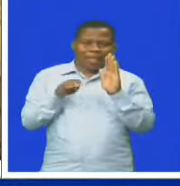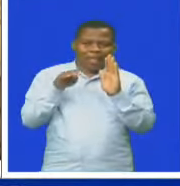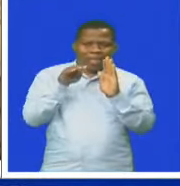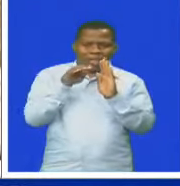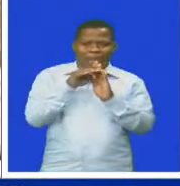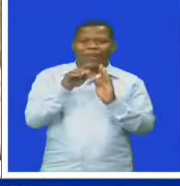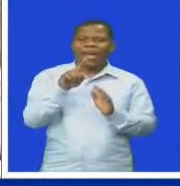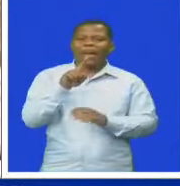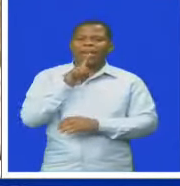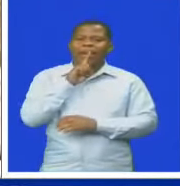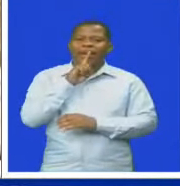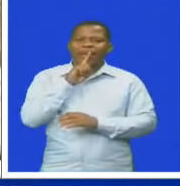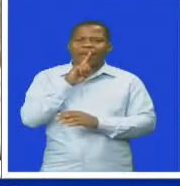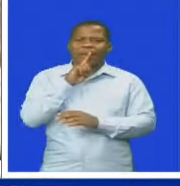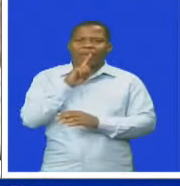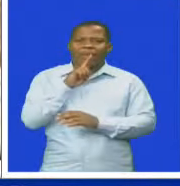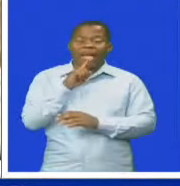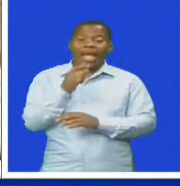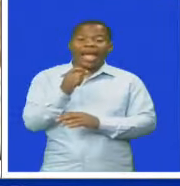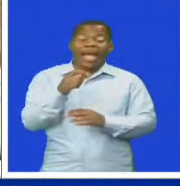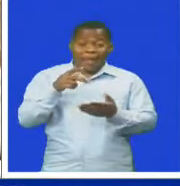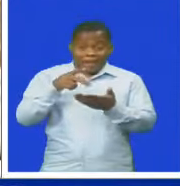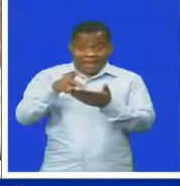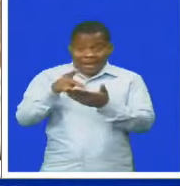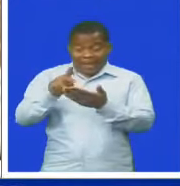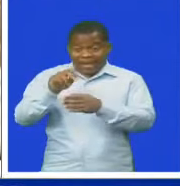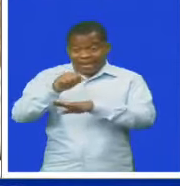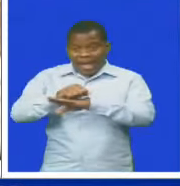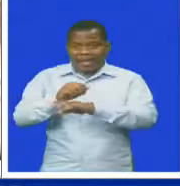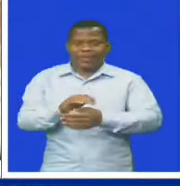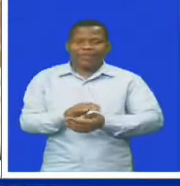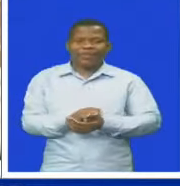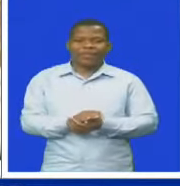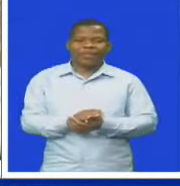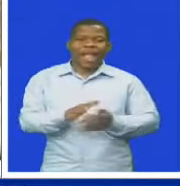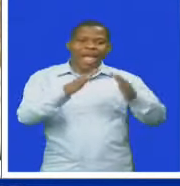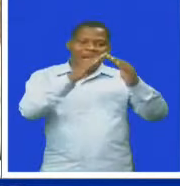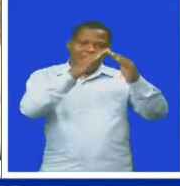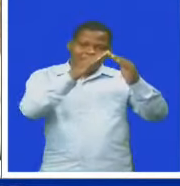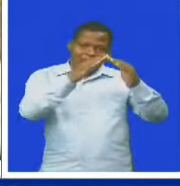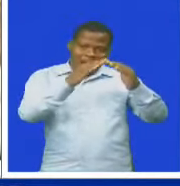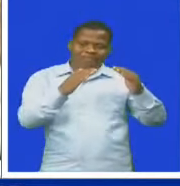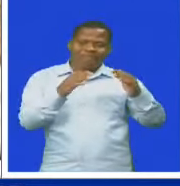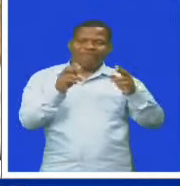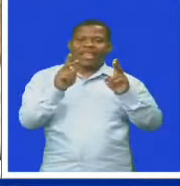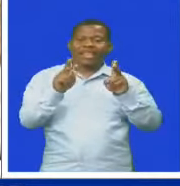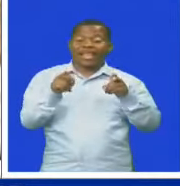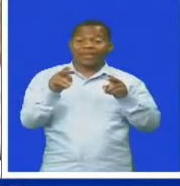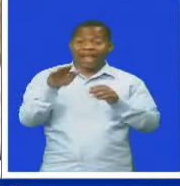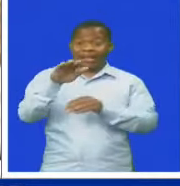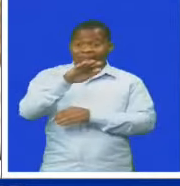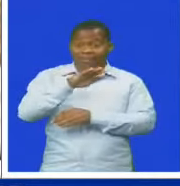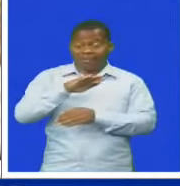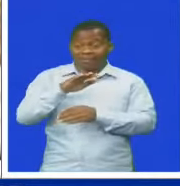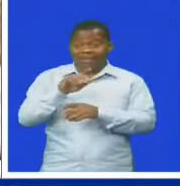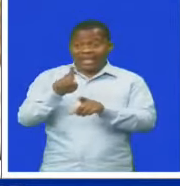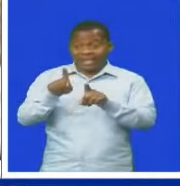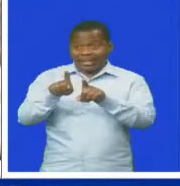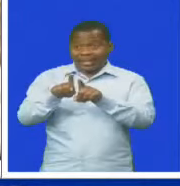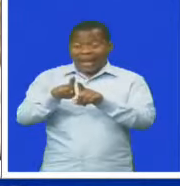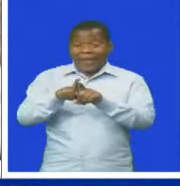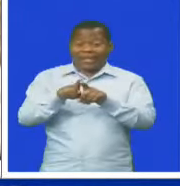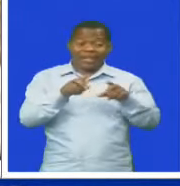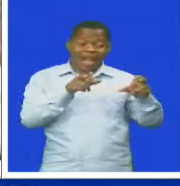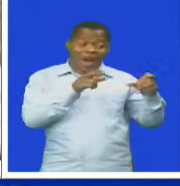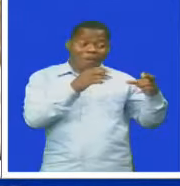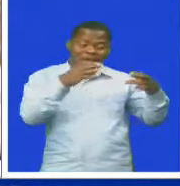ukuthi operate litiko letemcebo waphansi nemandla kanye nelibandla lelilawula kusebenta kwemandla agesi lapha eveni likhuthatha